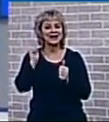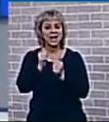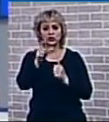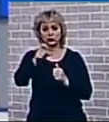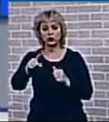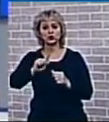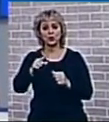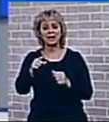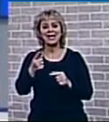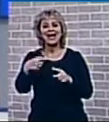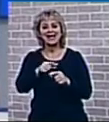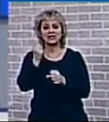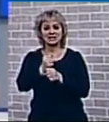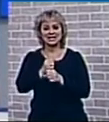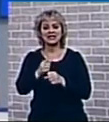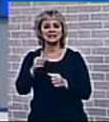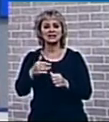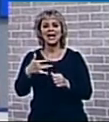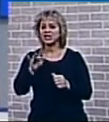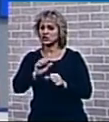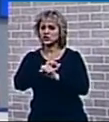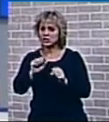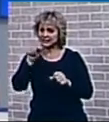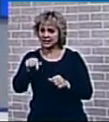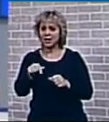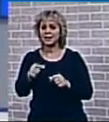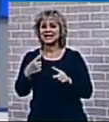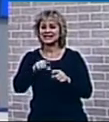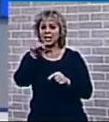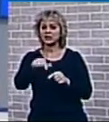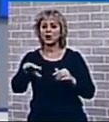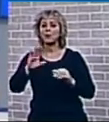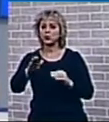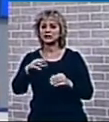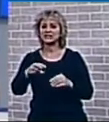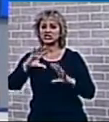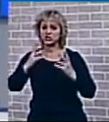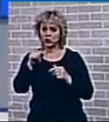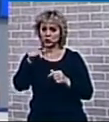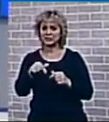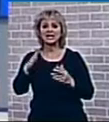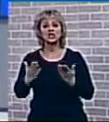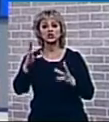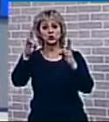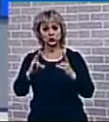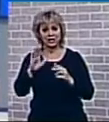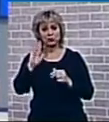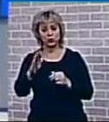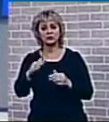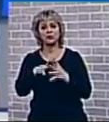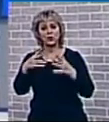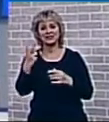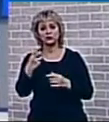гражданина, что это делать категорично нельзя, и за это последует серьезный. Если ущерб будет